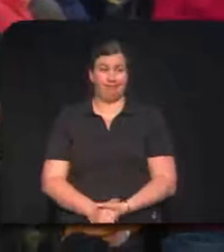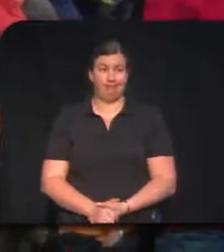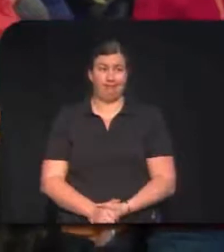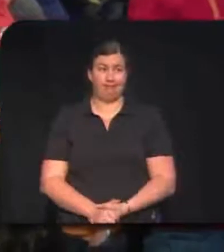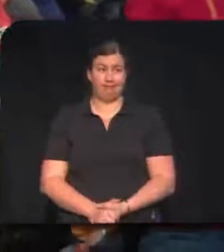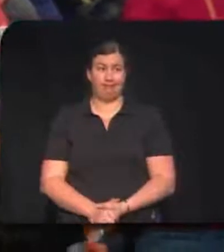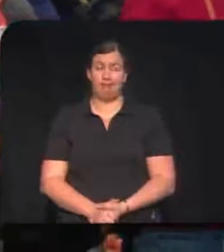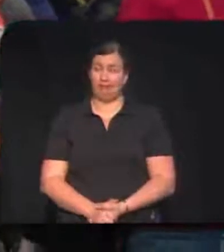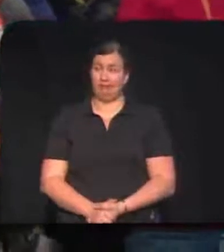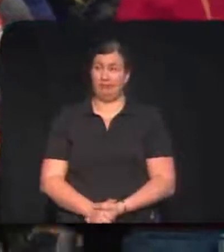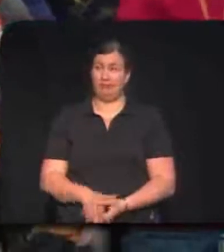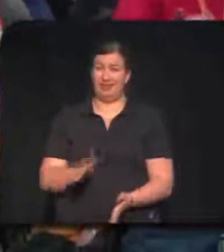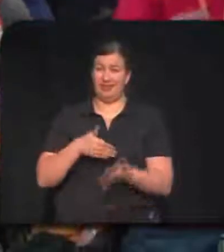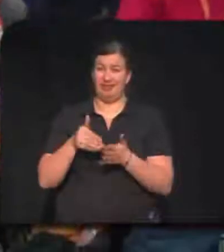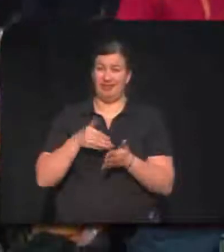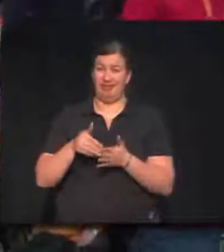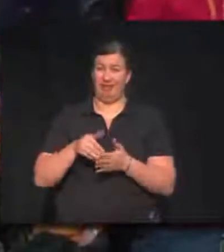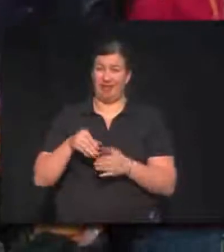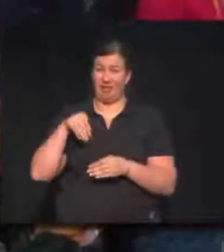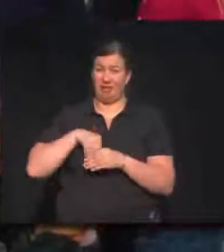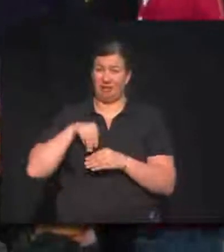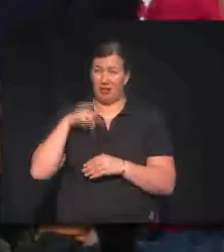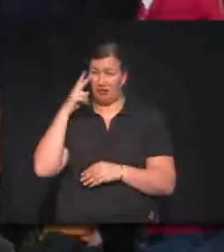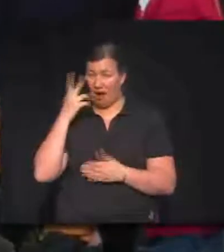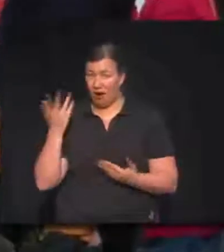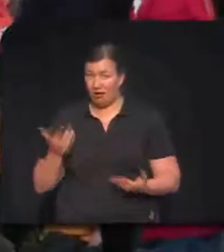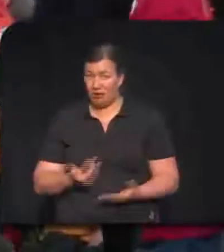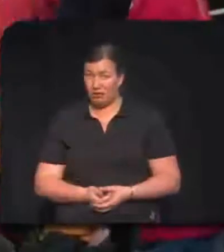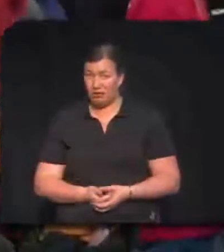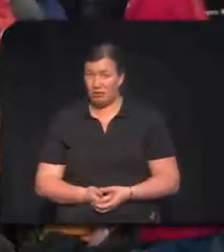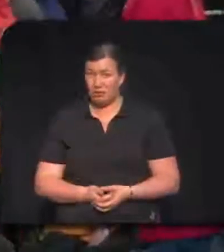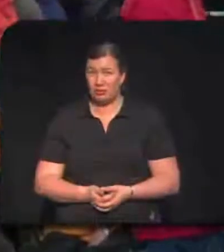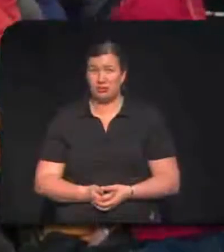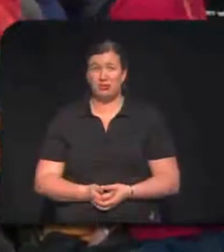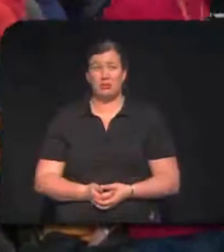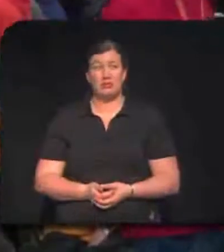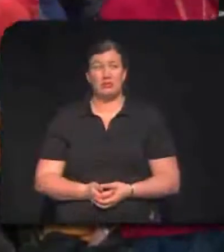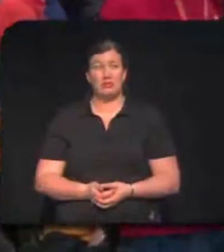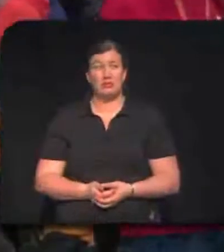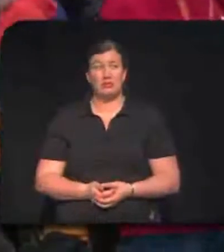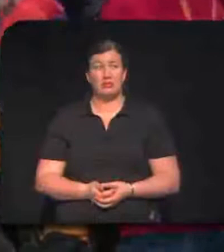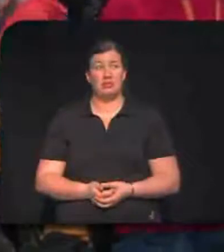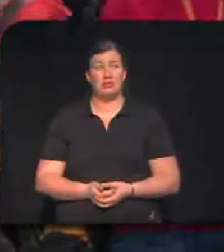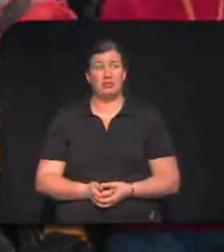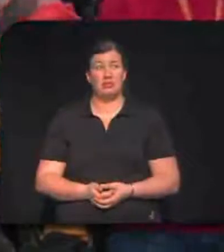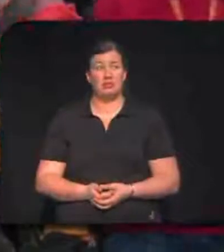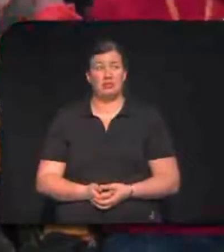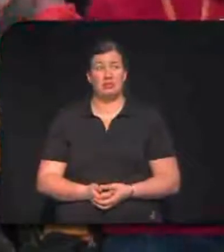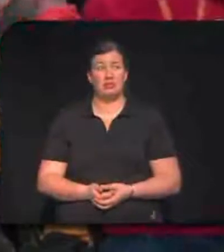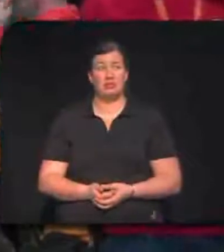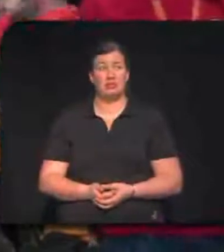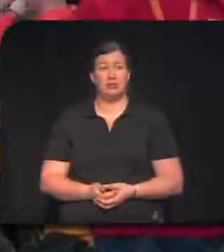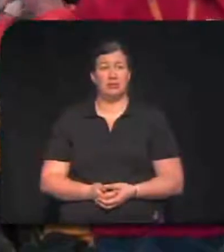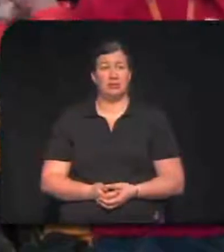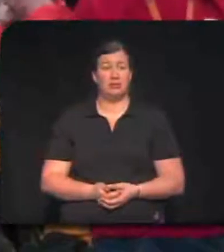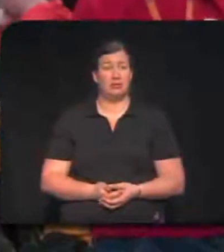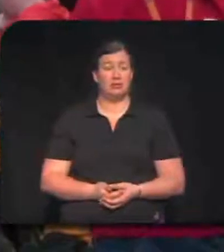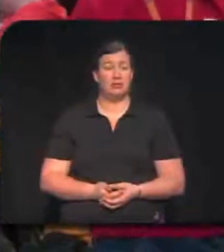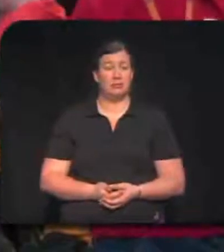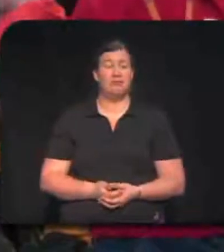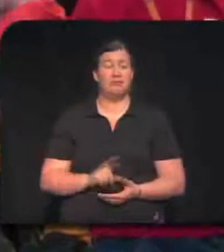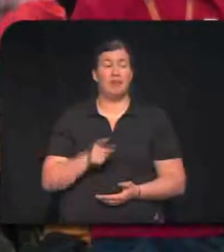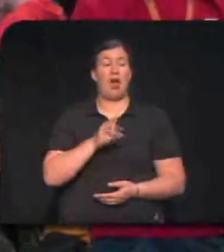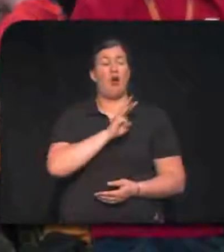gibt es weitere Fragen zu diesem Antrag okay ebenfalls an die Antragsteller von WP 0.10